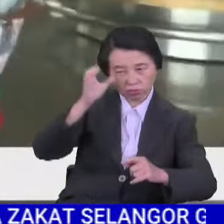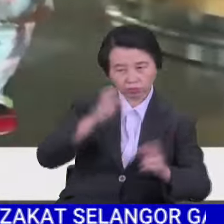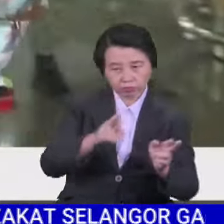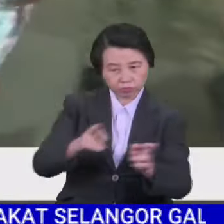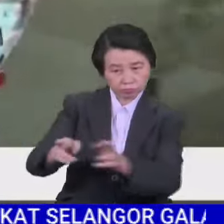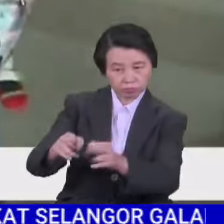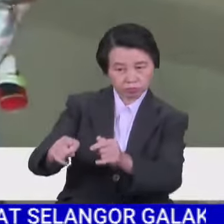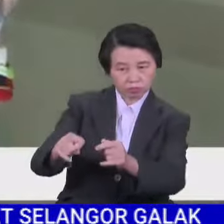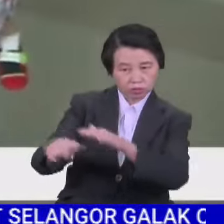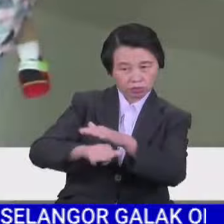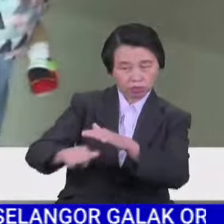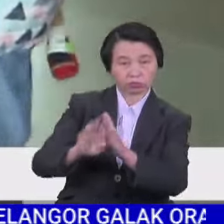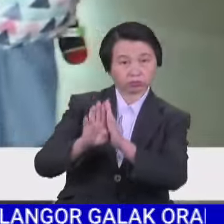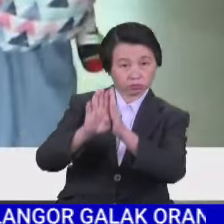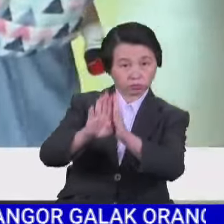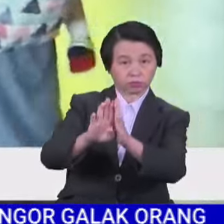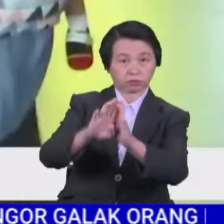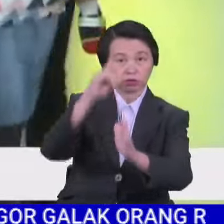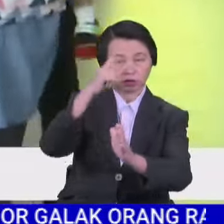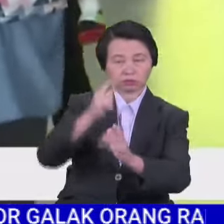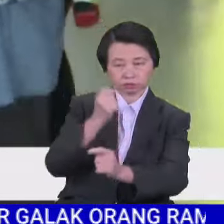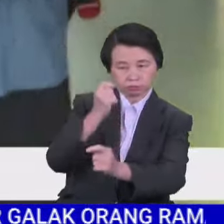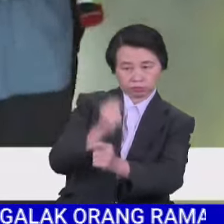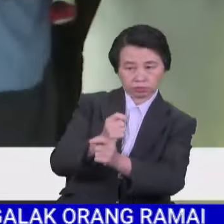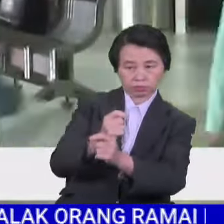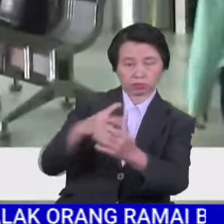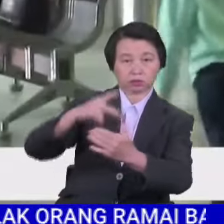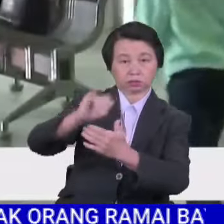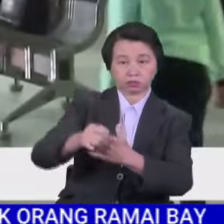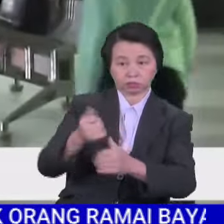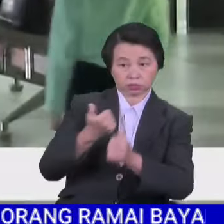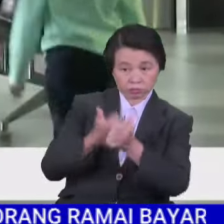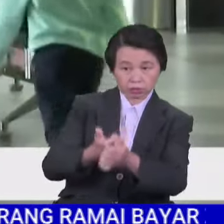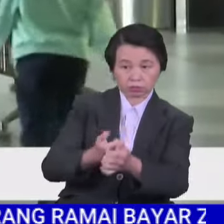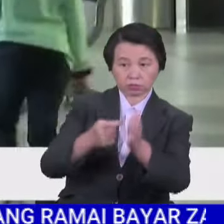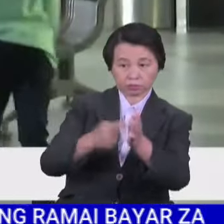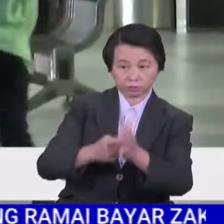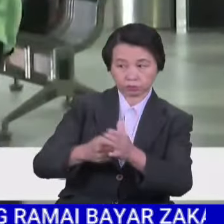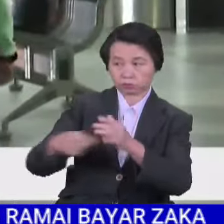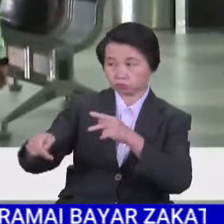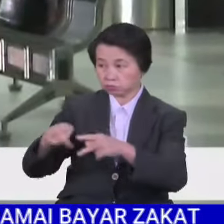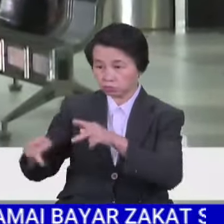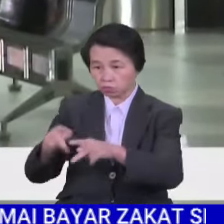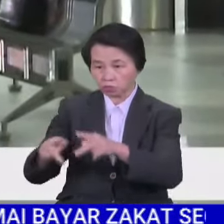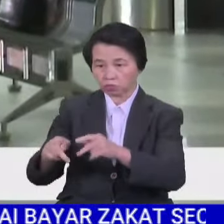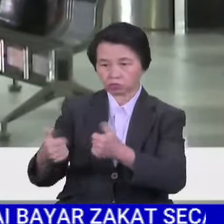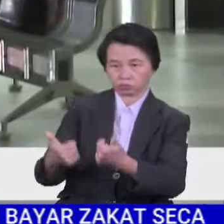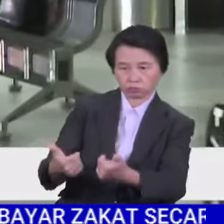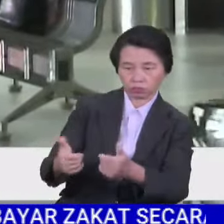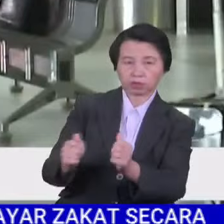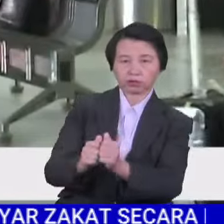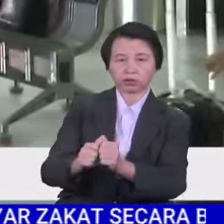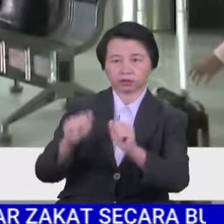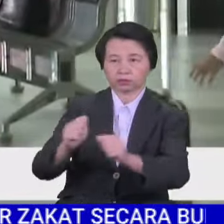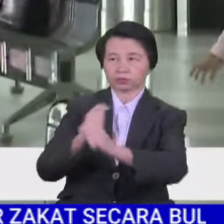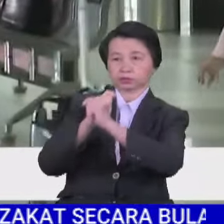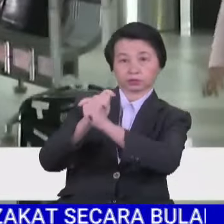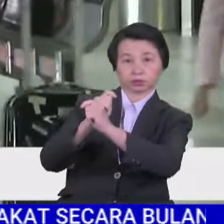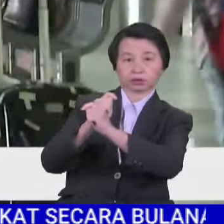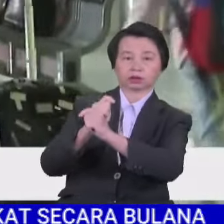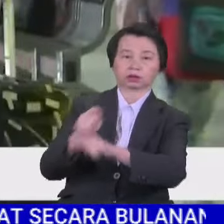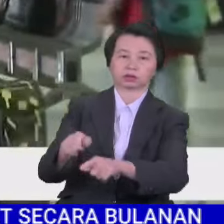perancangan berasaskan bukti bagi menentukan Project memenuhi keperluan pasaran berdaya maju dan berdaya